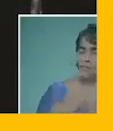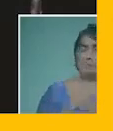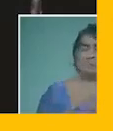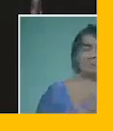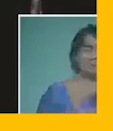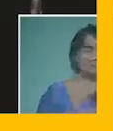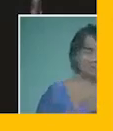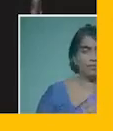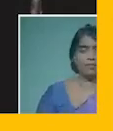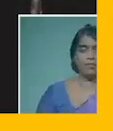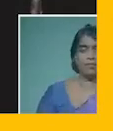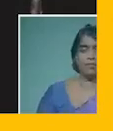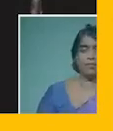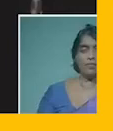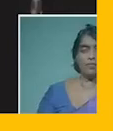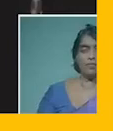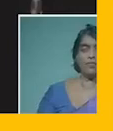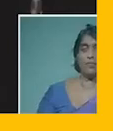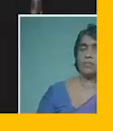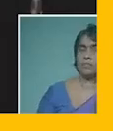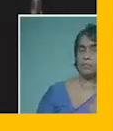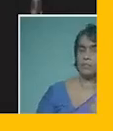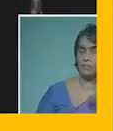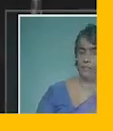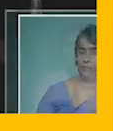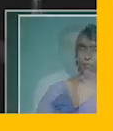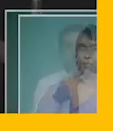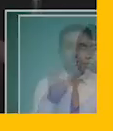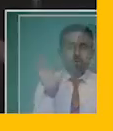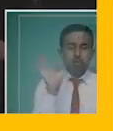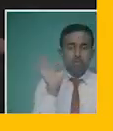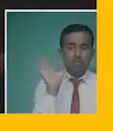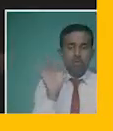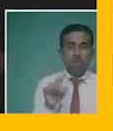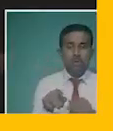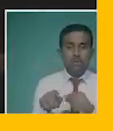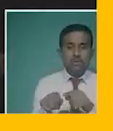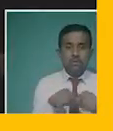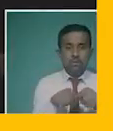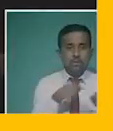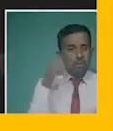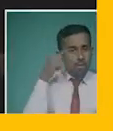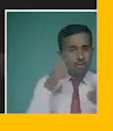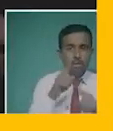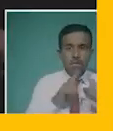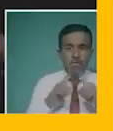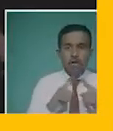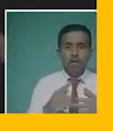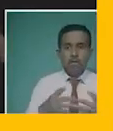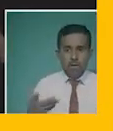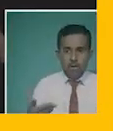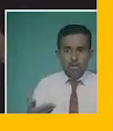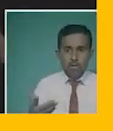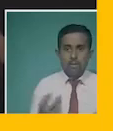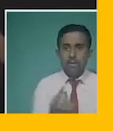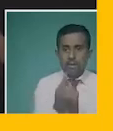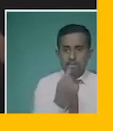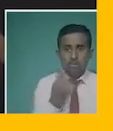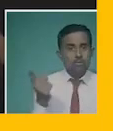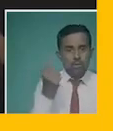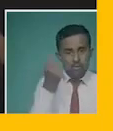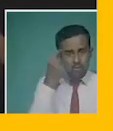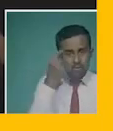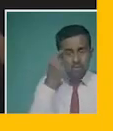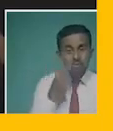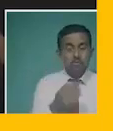මේ වට. කොහේ හරි තැනක රනිල්ට වරදිනවා බලන්න දෙගුණයක් ඇස්සරගෙන හිටපු විජිත හේරත් එයා දන්න බුද්ධාගමෙන්